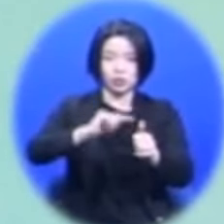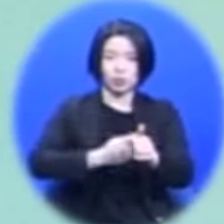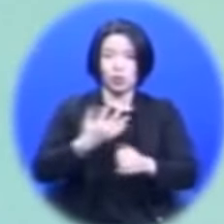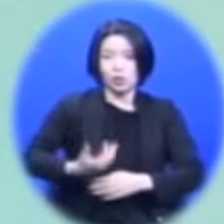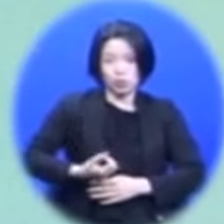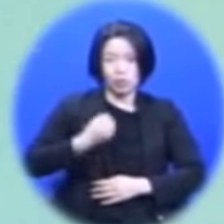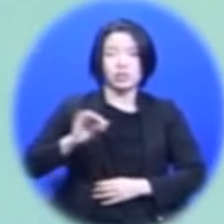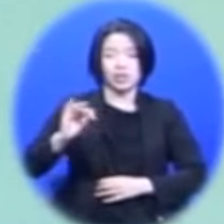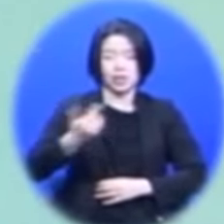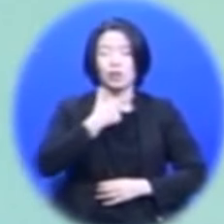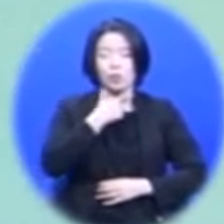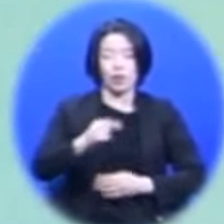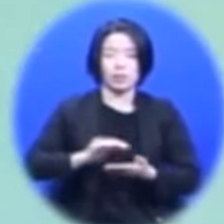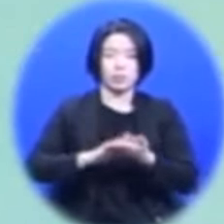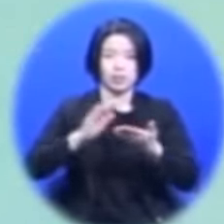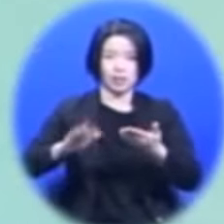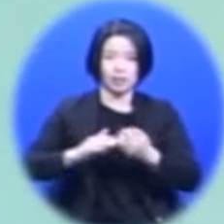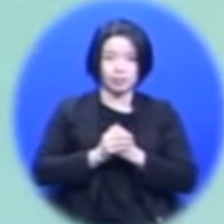것입니다.